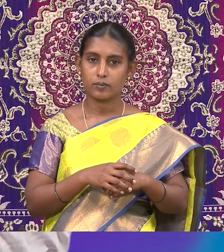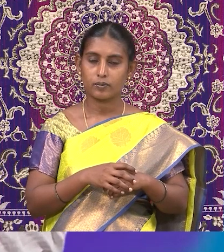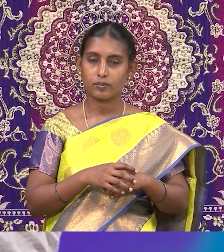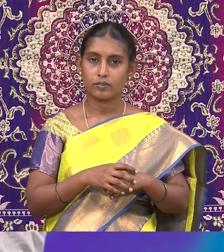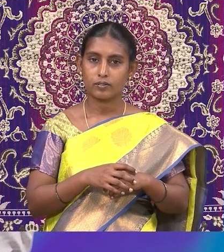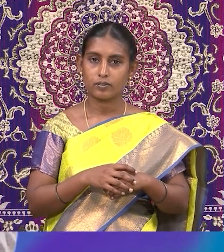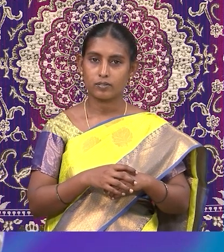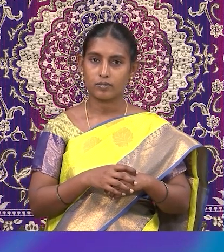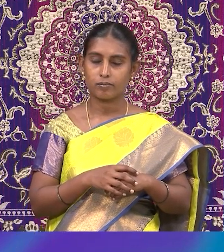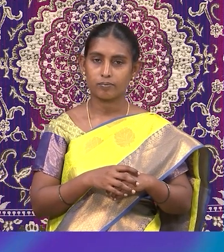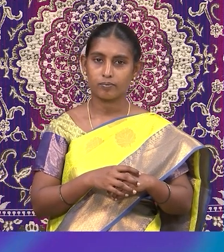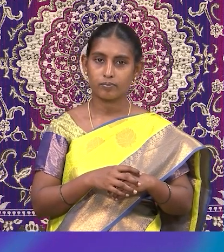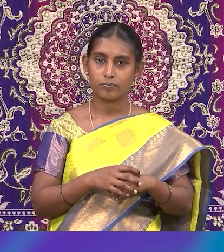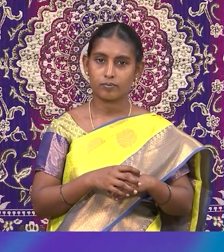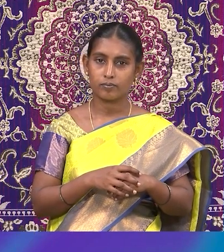எடுத்துக்கொள்ள வேண்டும்.